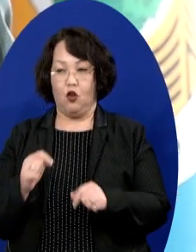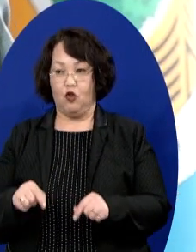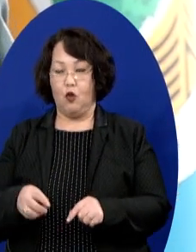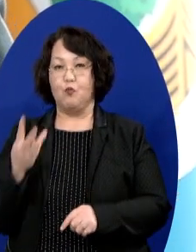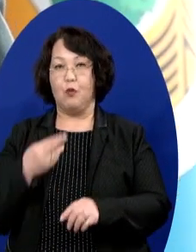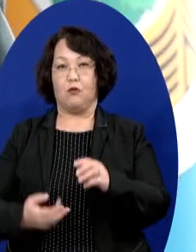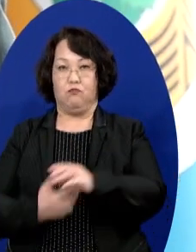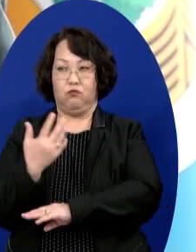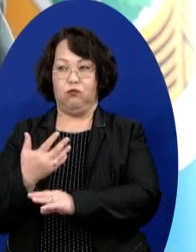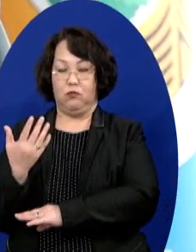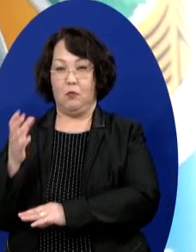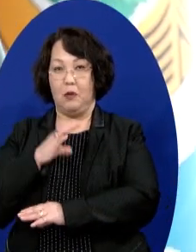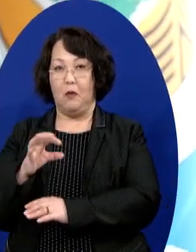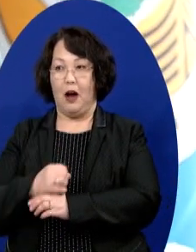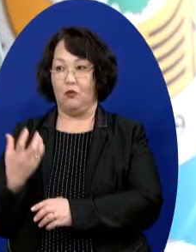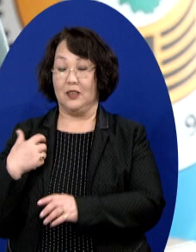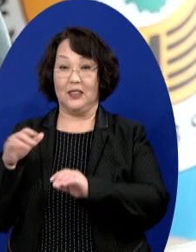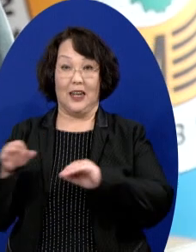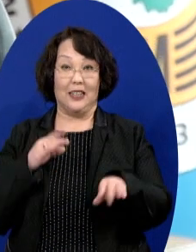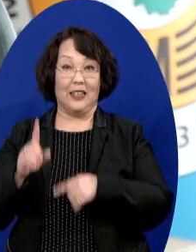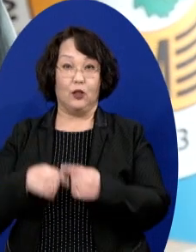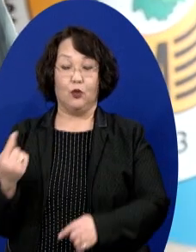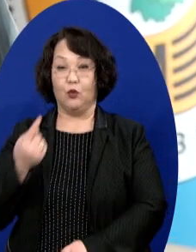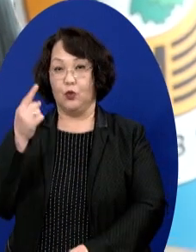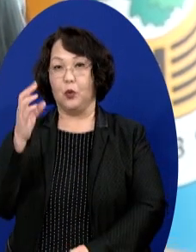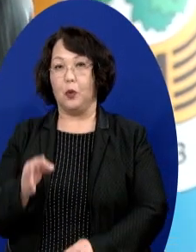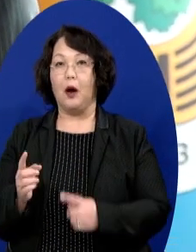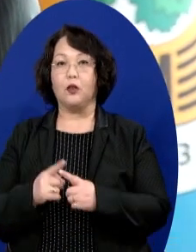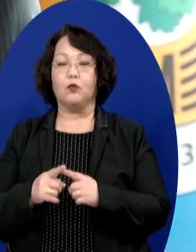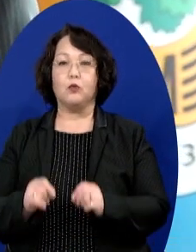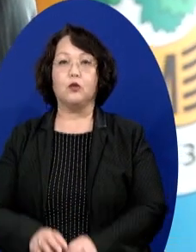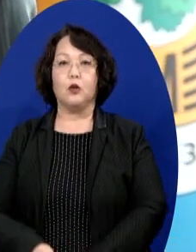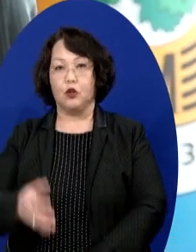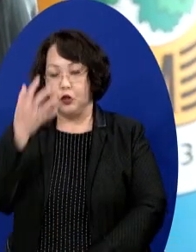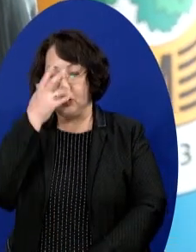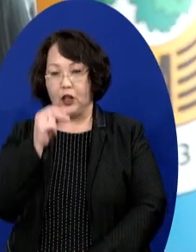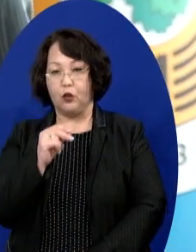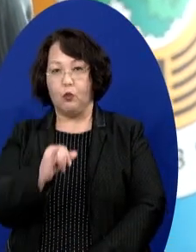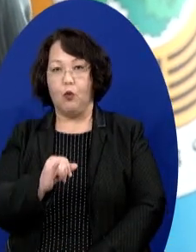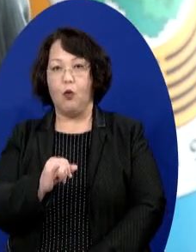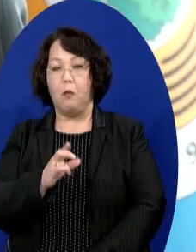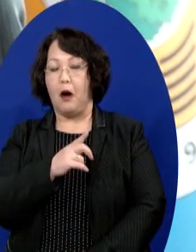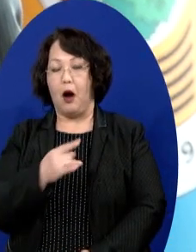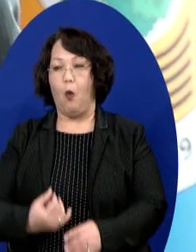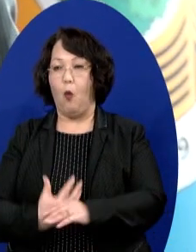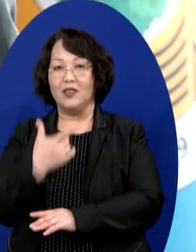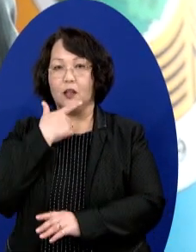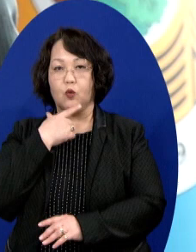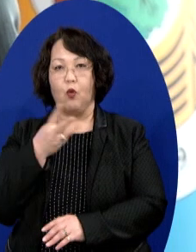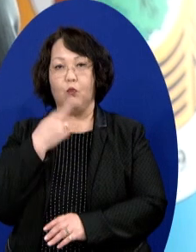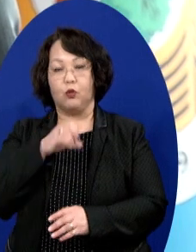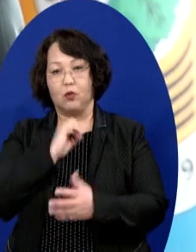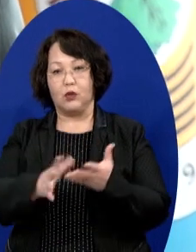уржуулах газруудад тавих шаардлага хариуцлага нь илүү өндөрсгөж өгсөн. Ингэснээр төр чанаргүй бараа буюу урах чадваргүй мод худалдаа